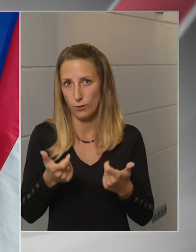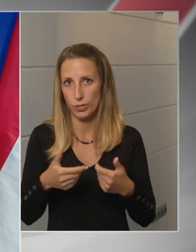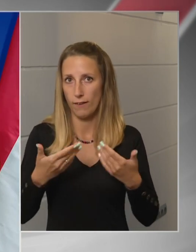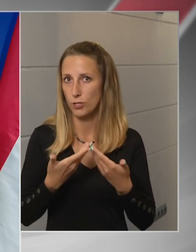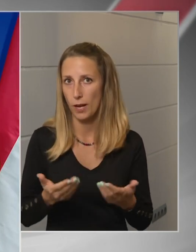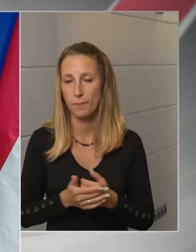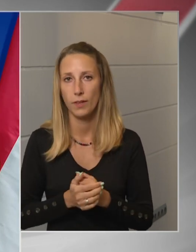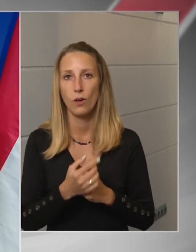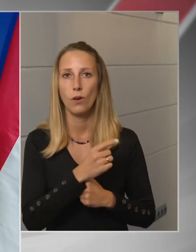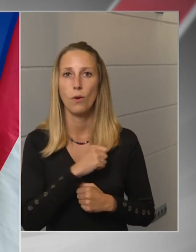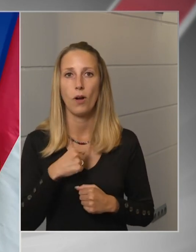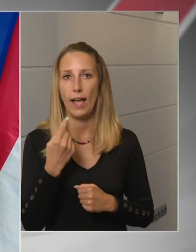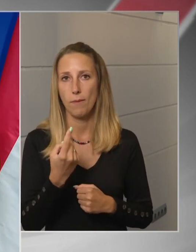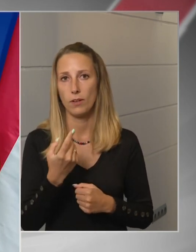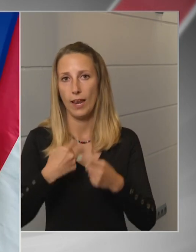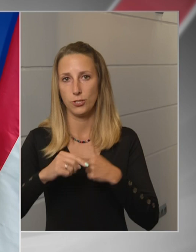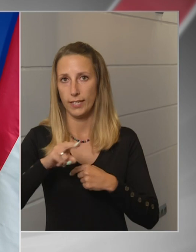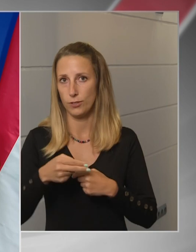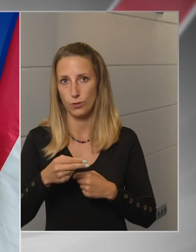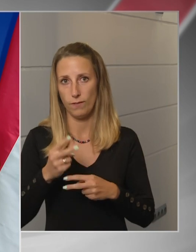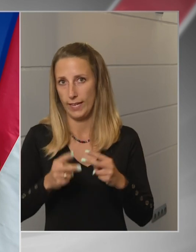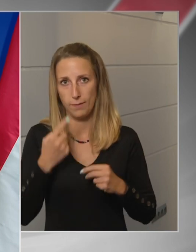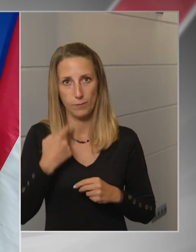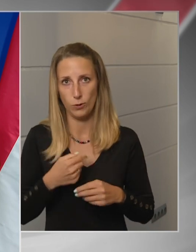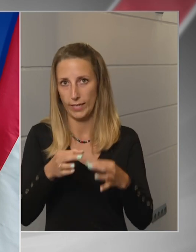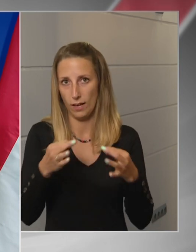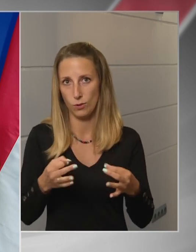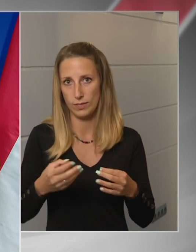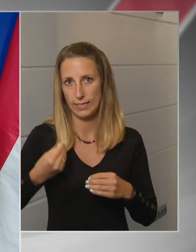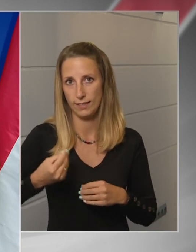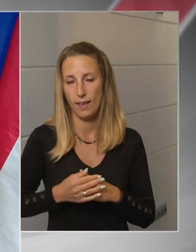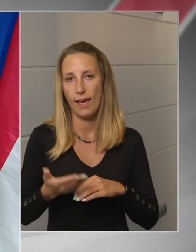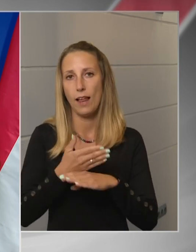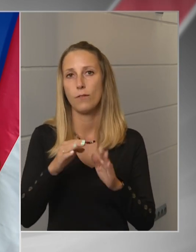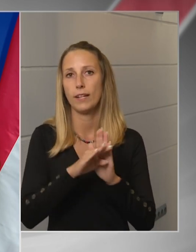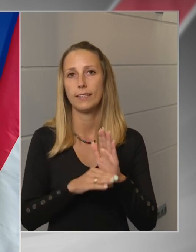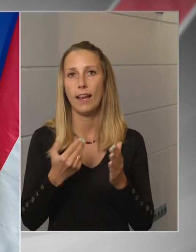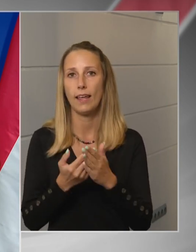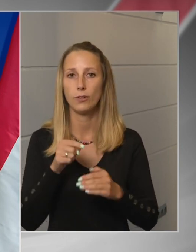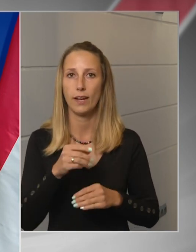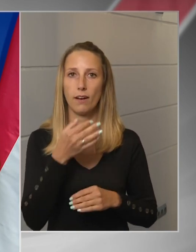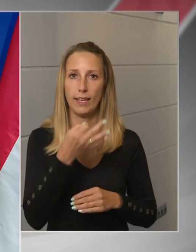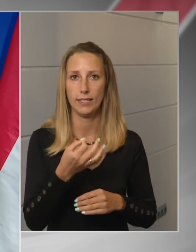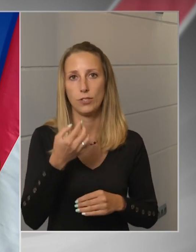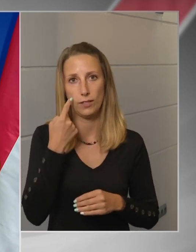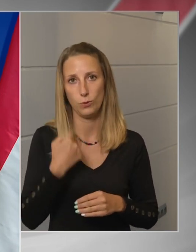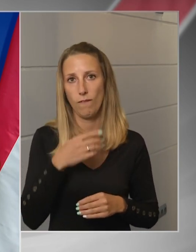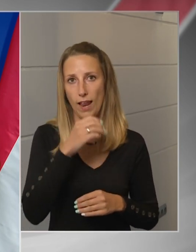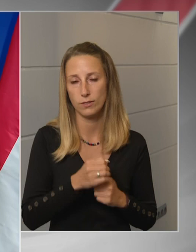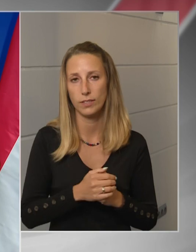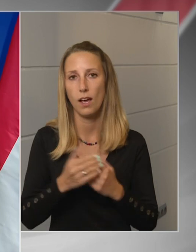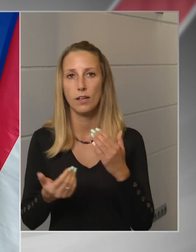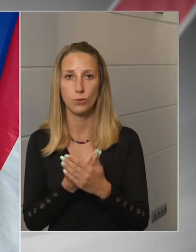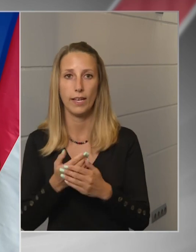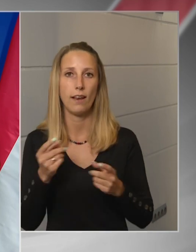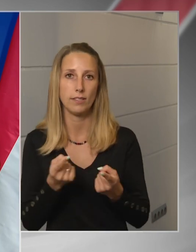Ebből adódóan lecserélés, vagy én végképp nem tudok nyilatkozni, mert ennek erőfeltétele lenne az, hogy erre a kérdésre választ kapjunk. Az újnál pedig a